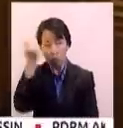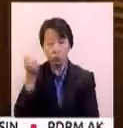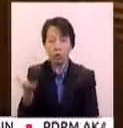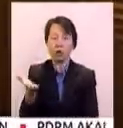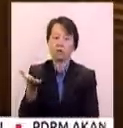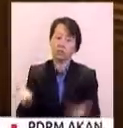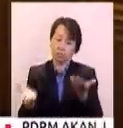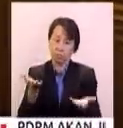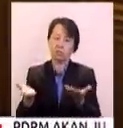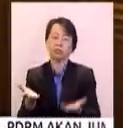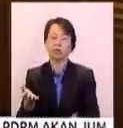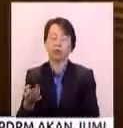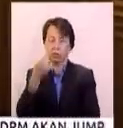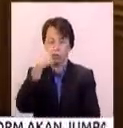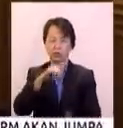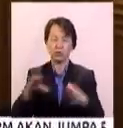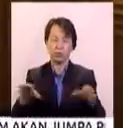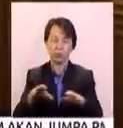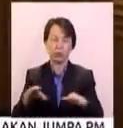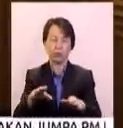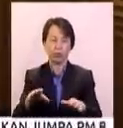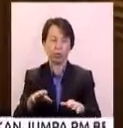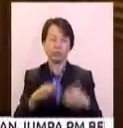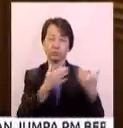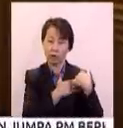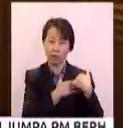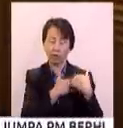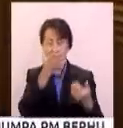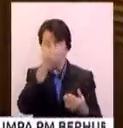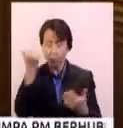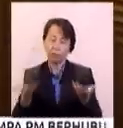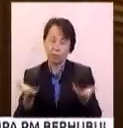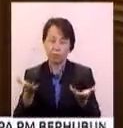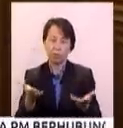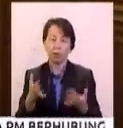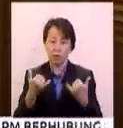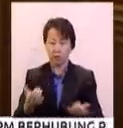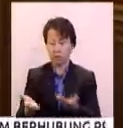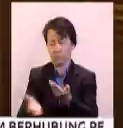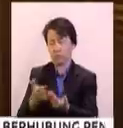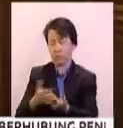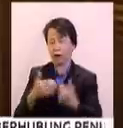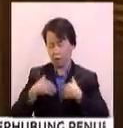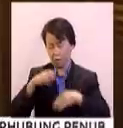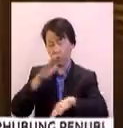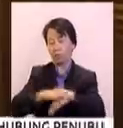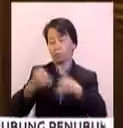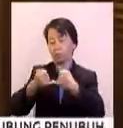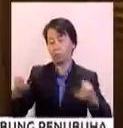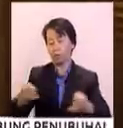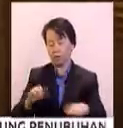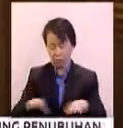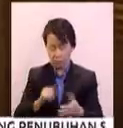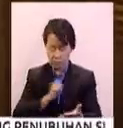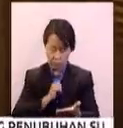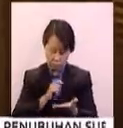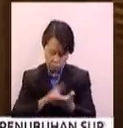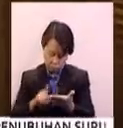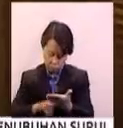untuk melakukan apa kata tanggungjawab ni. Sekarang ni sudah mudah kan, ada secara online, kita buat sendiri kita